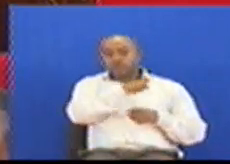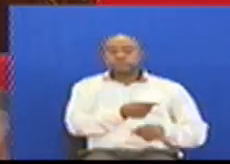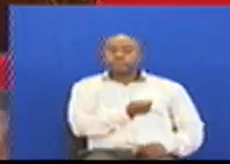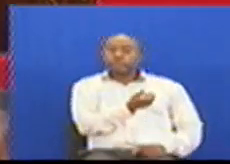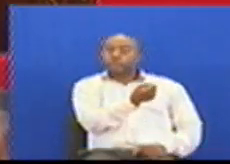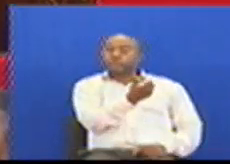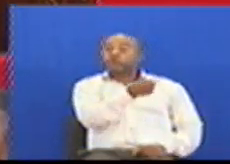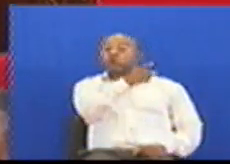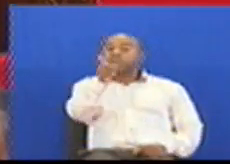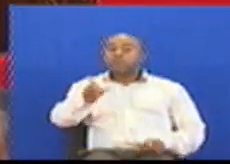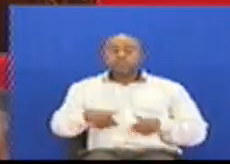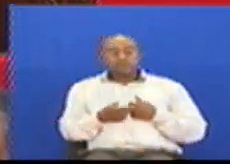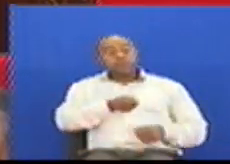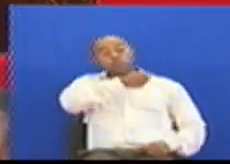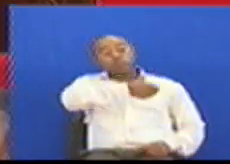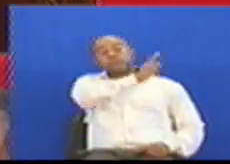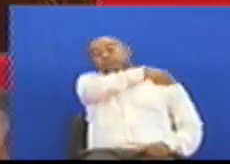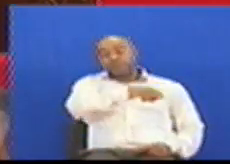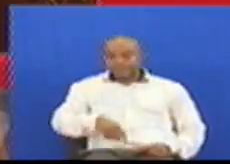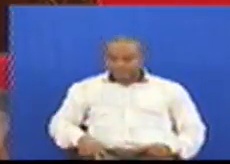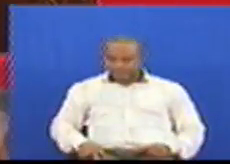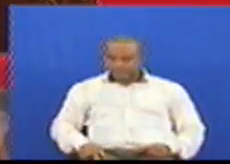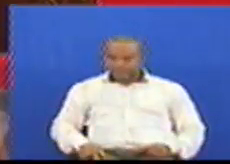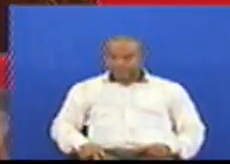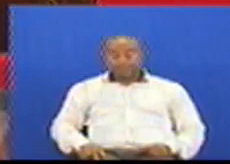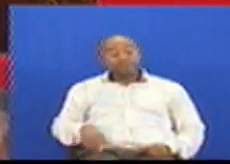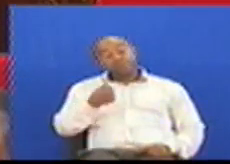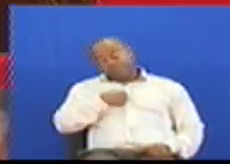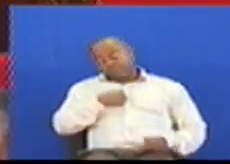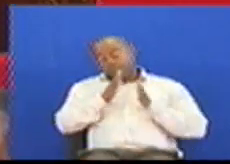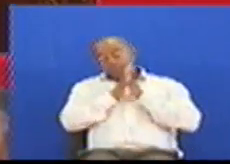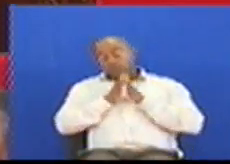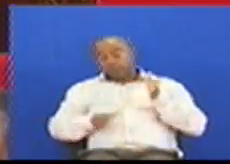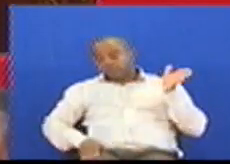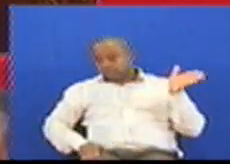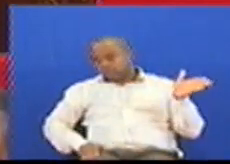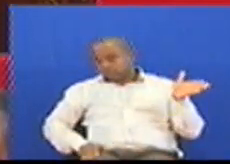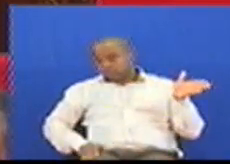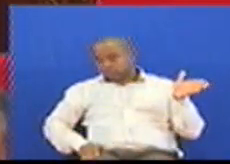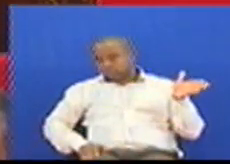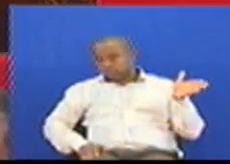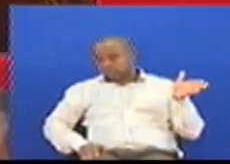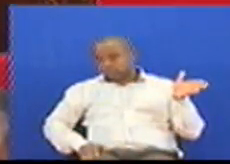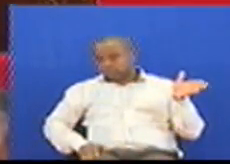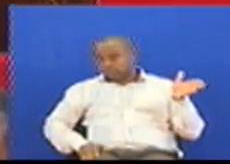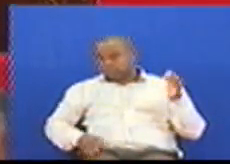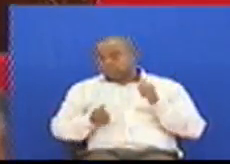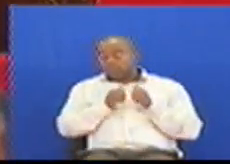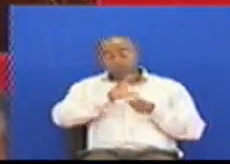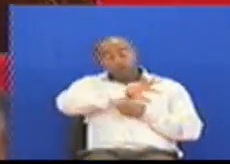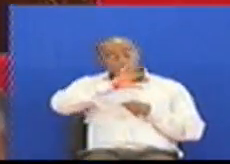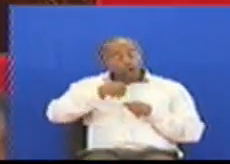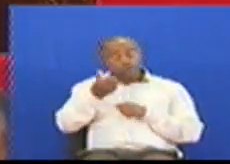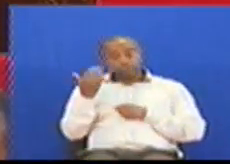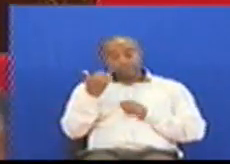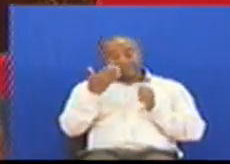si tuacha kumpongeza, isipokuwa tu ni muombe kama alivyoomba Mheshimiwa Jafari hapa kwamba haya yaliyopita serikali za mitaa,